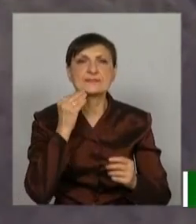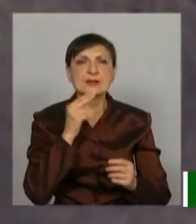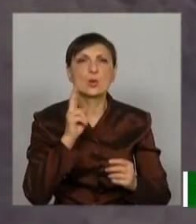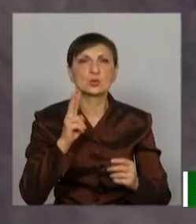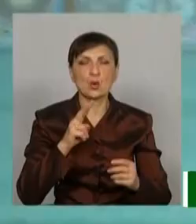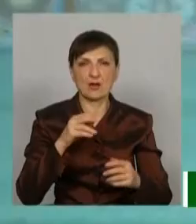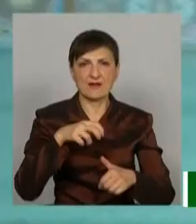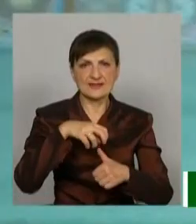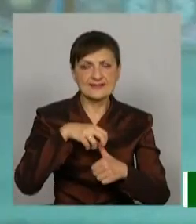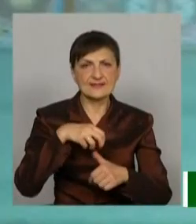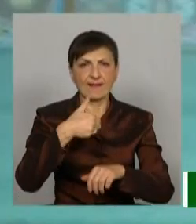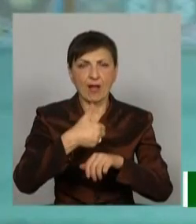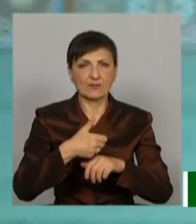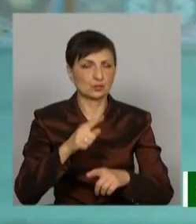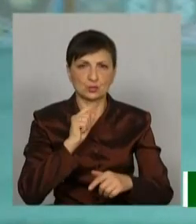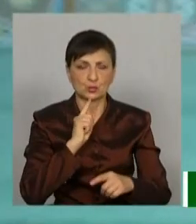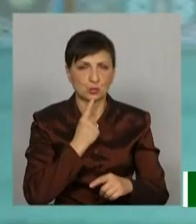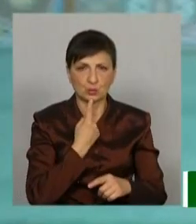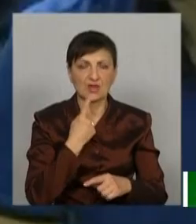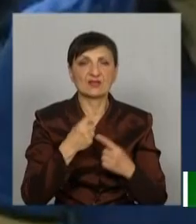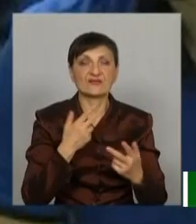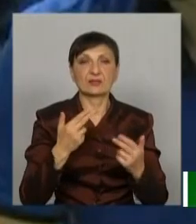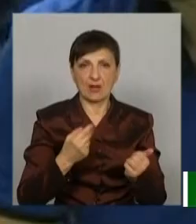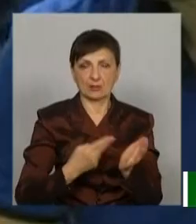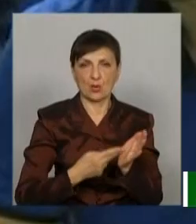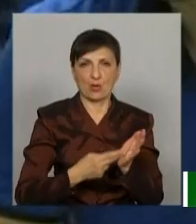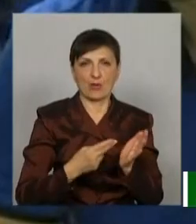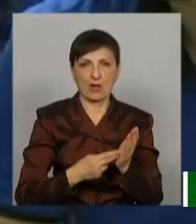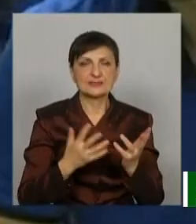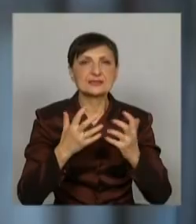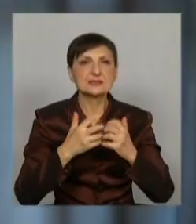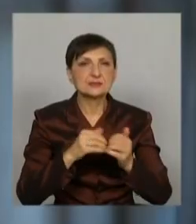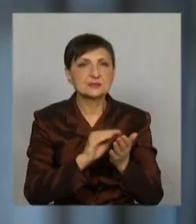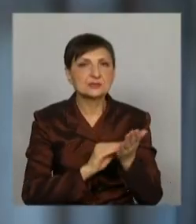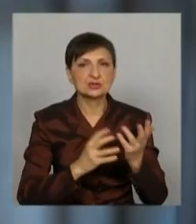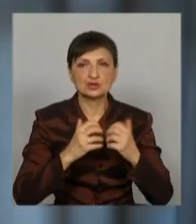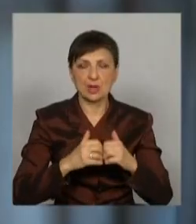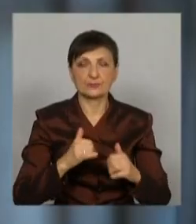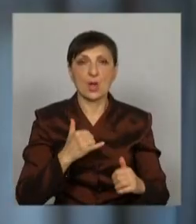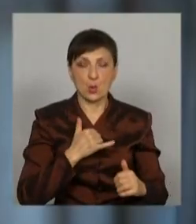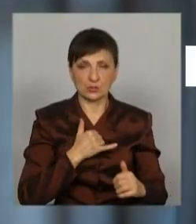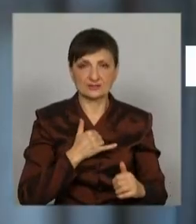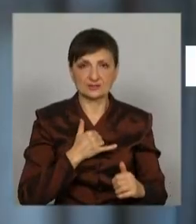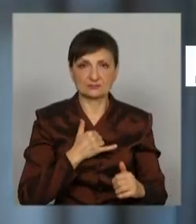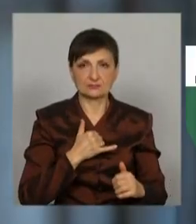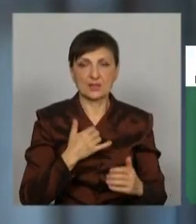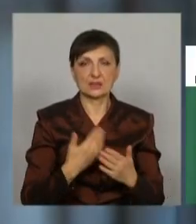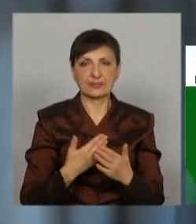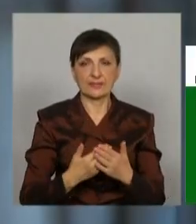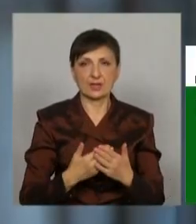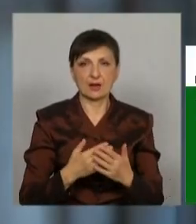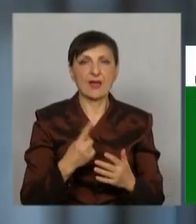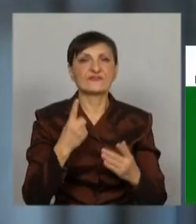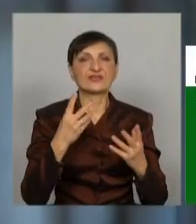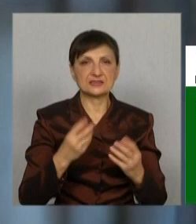мамы не в силах подтверждение своих слов она приводит не радужную статистику у нас например может быть день